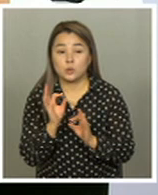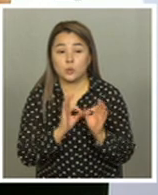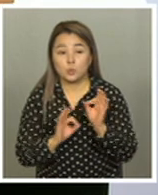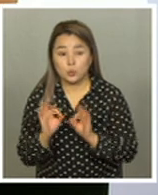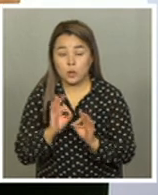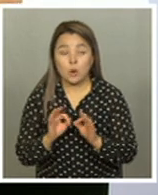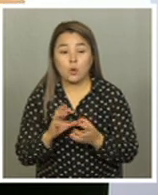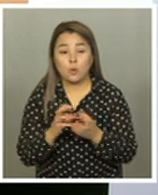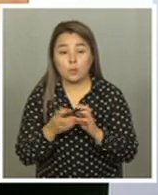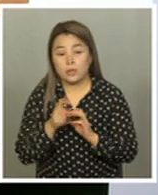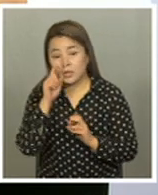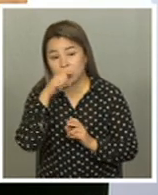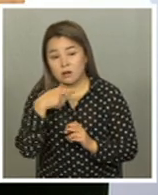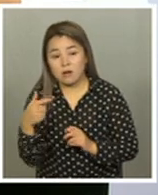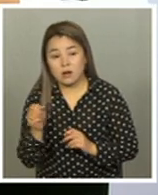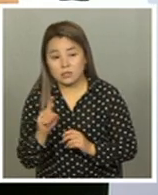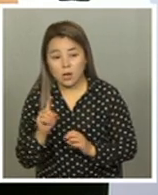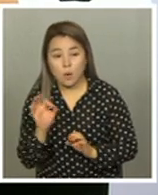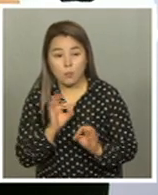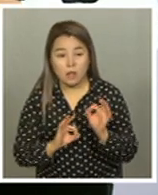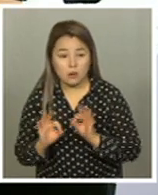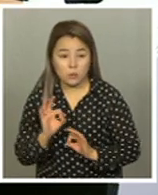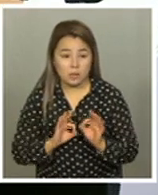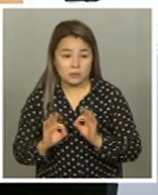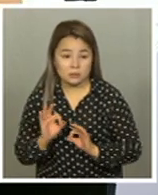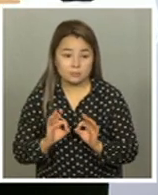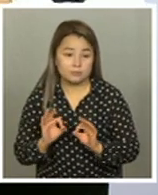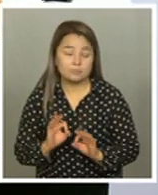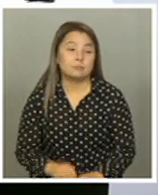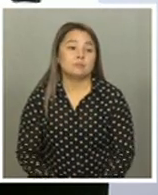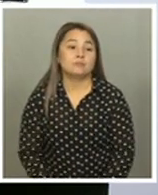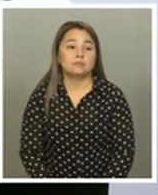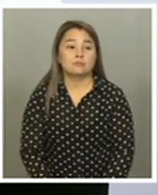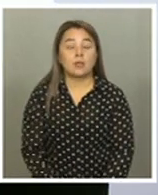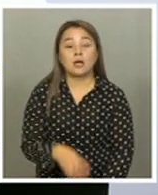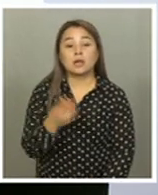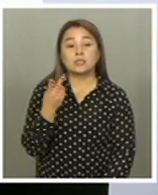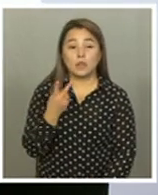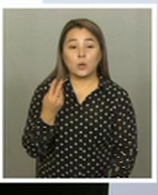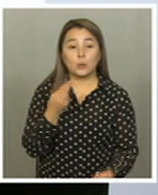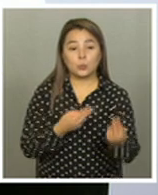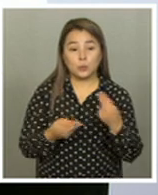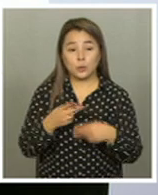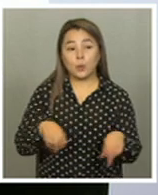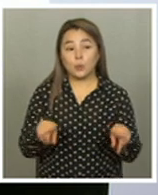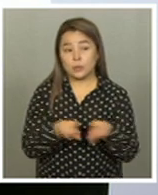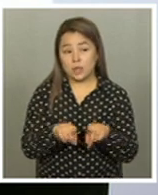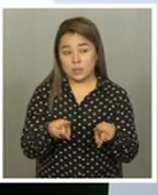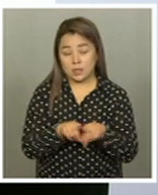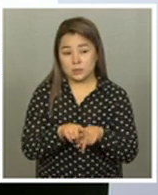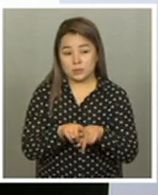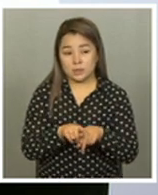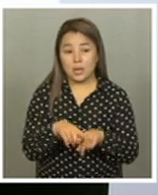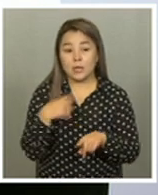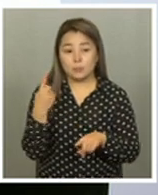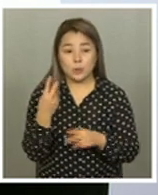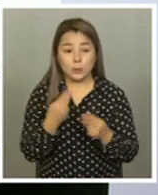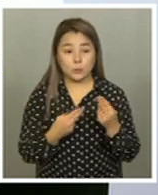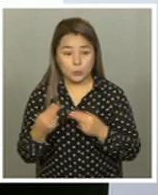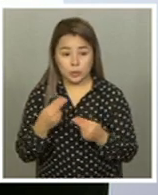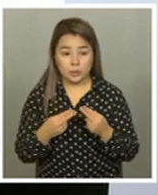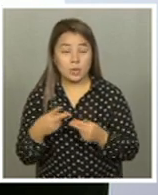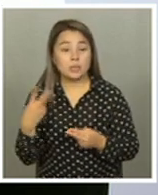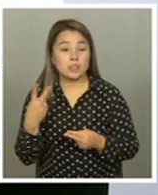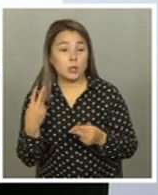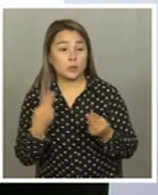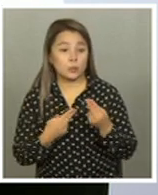көмірқышқыл газының молекуласы. Екі суреттің ұқсастықтары – бірінші суретте де, екінші